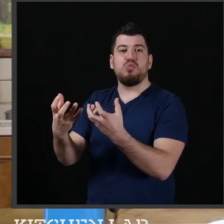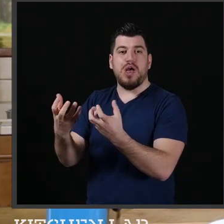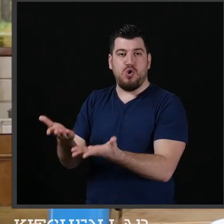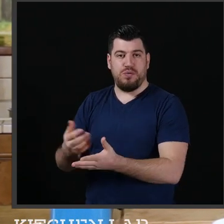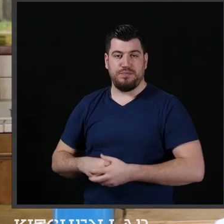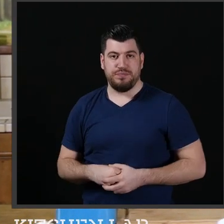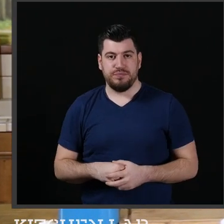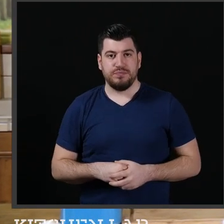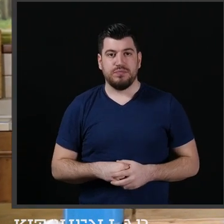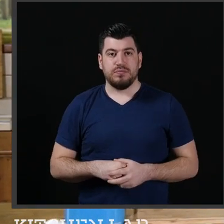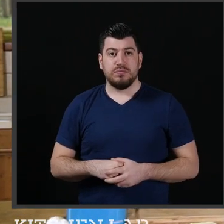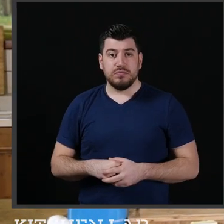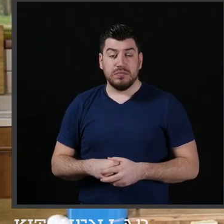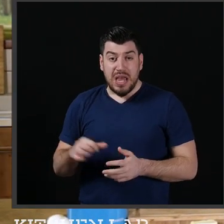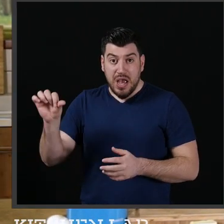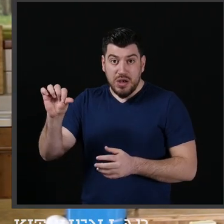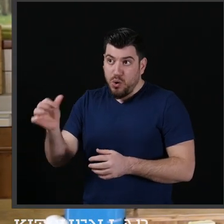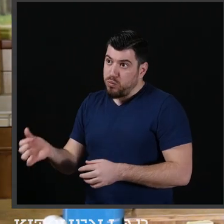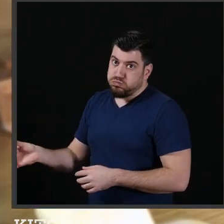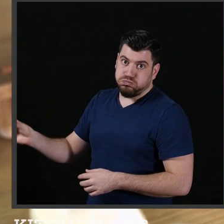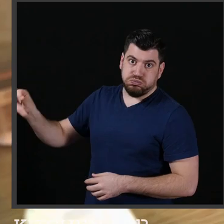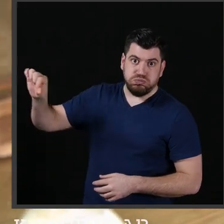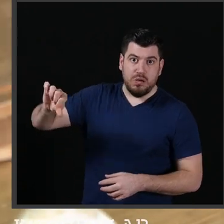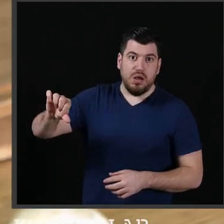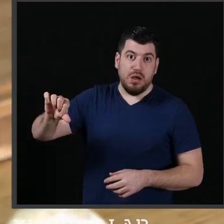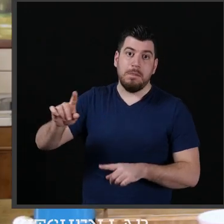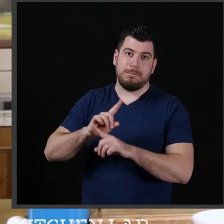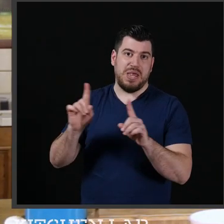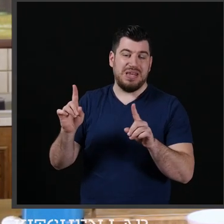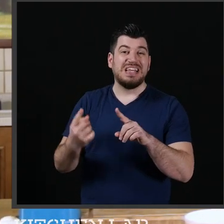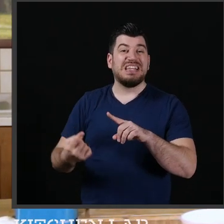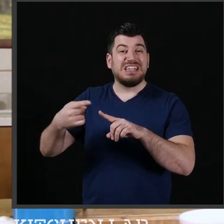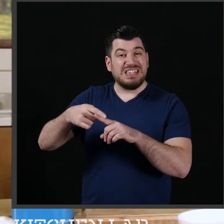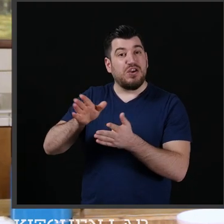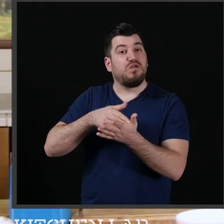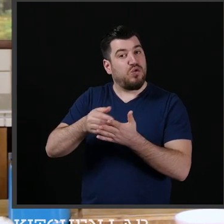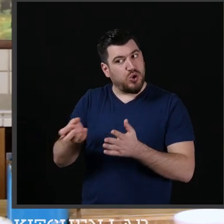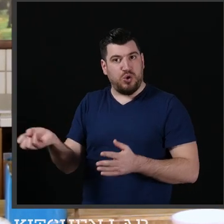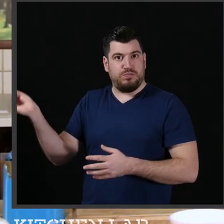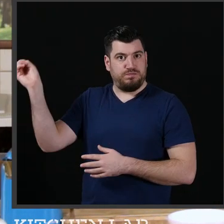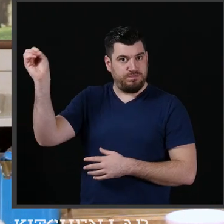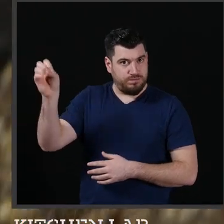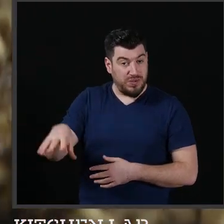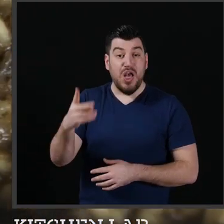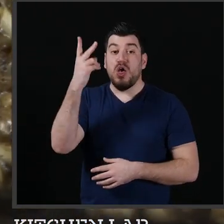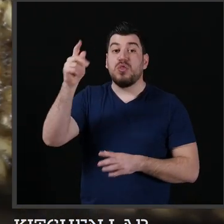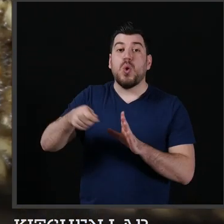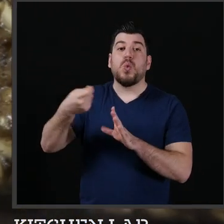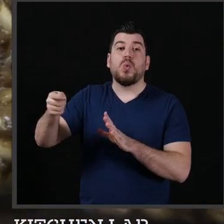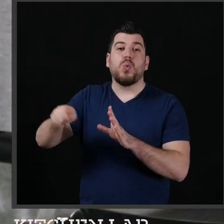Όχι πολύ, γιατί πολλές φορές βλέπω ότι βάζουν πάρα πολύ βούτυρο μες στο ριζότο. Θέλω 2 κουταλιές της σούπας βούτυρο. Μία.